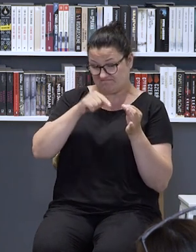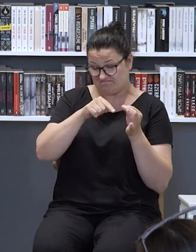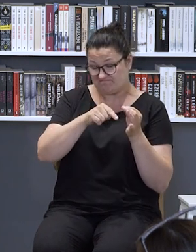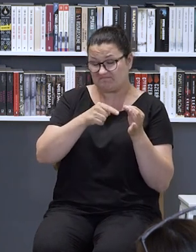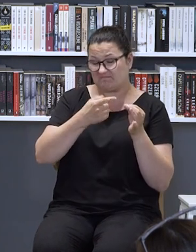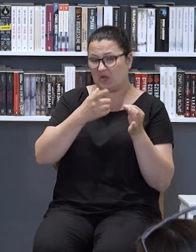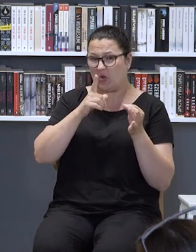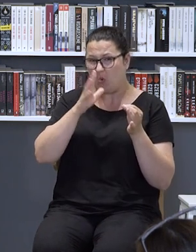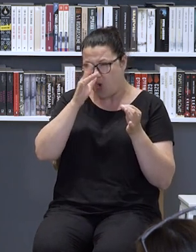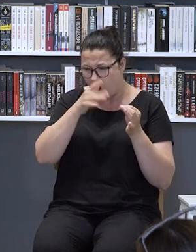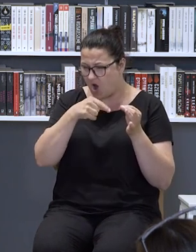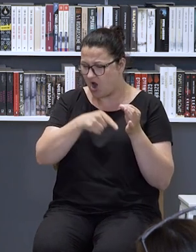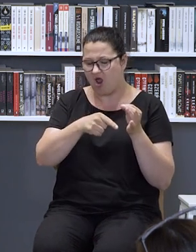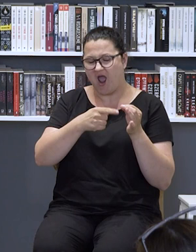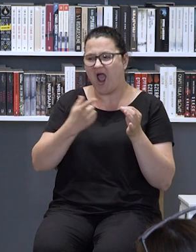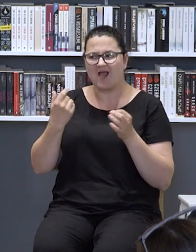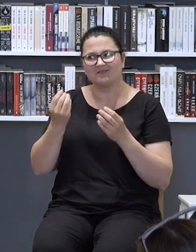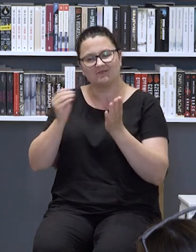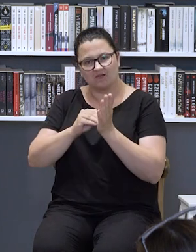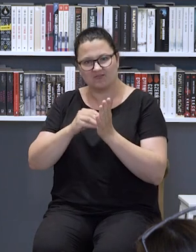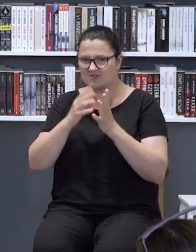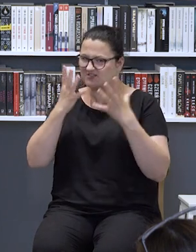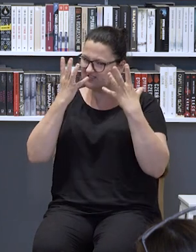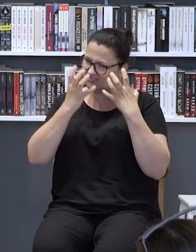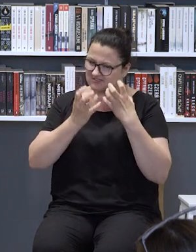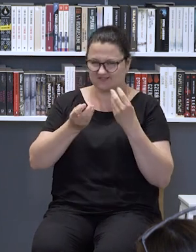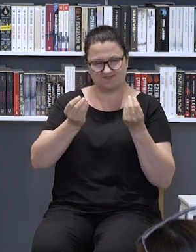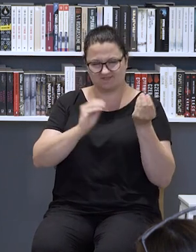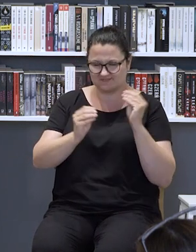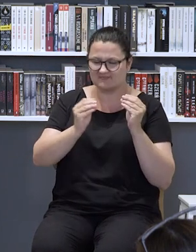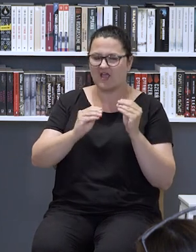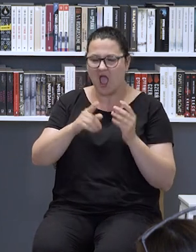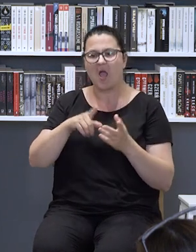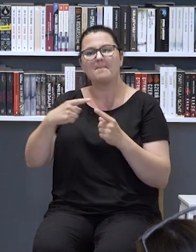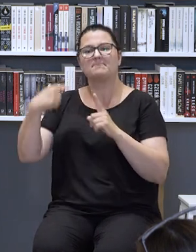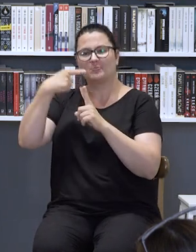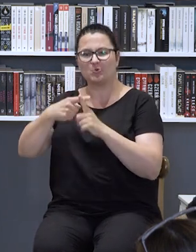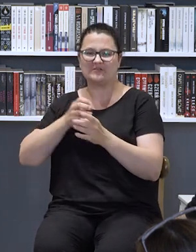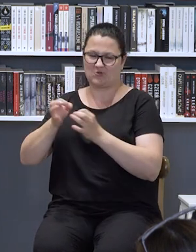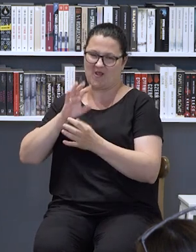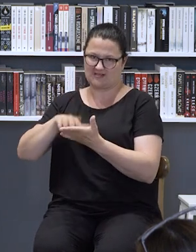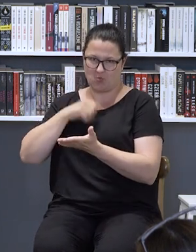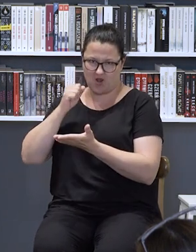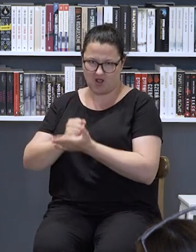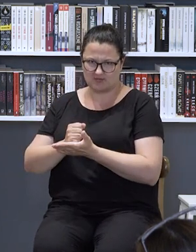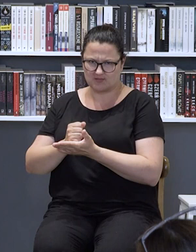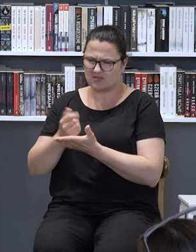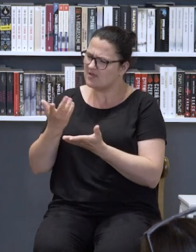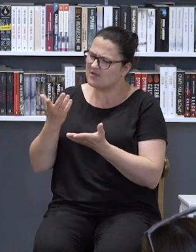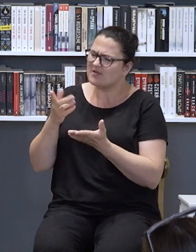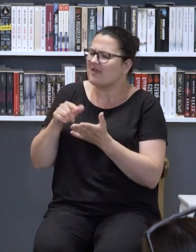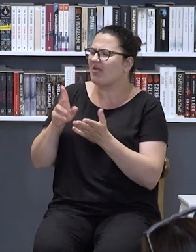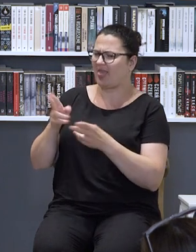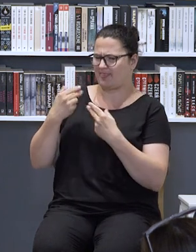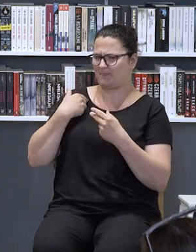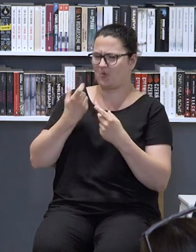natomiast opracowujesz ją w zdecydowanie mroczniejszy sposób, z historią zagłady? W którym momencie, jak ci to